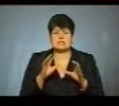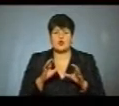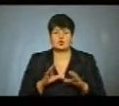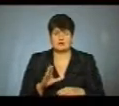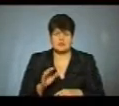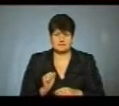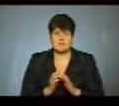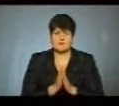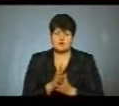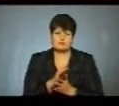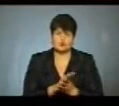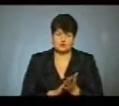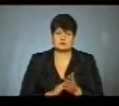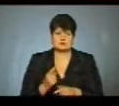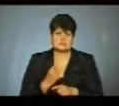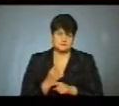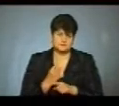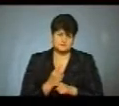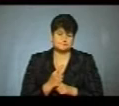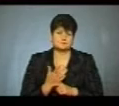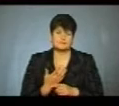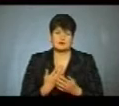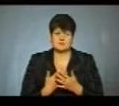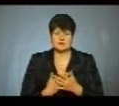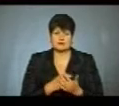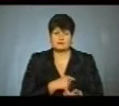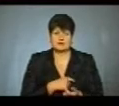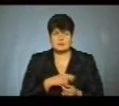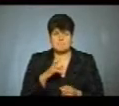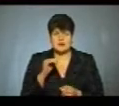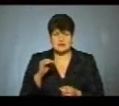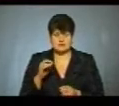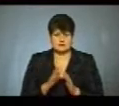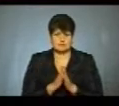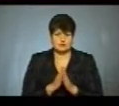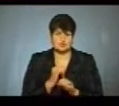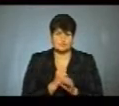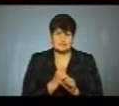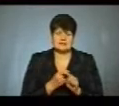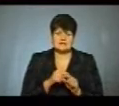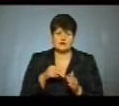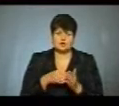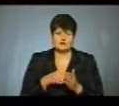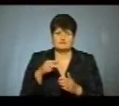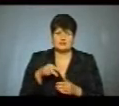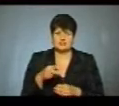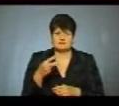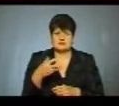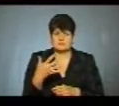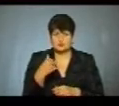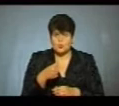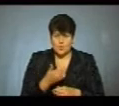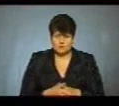Тобто, просять продовжити мораторій, зокрема, депутати від «Батьківщини» просять зробити це до 2025